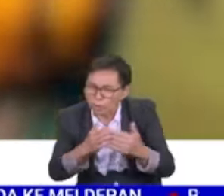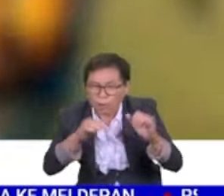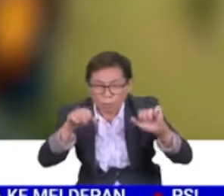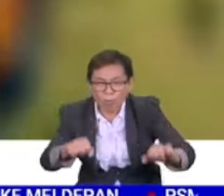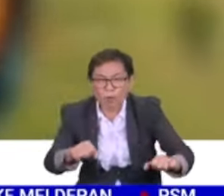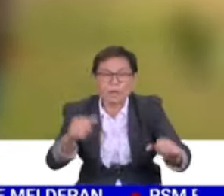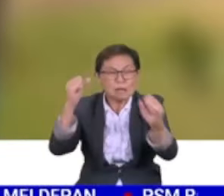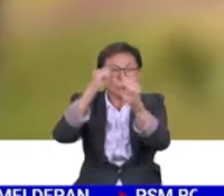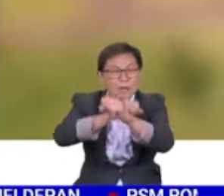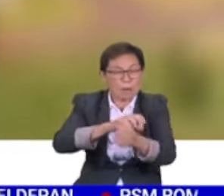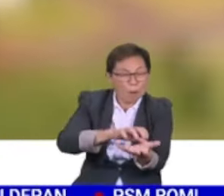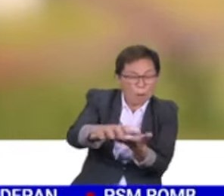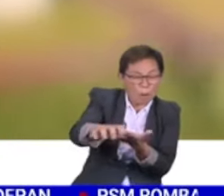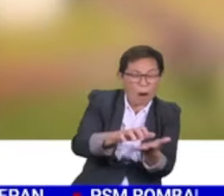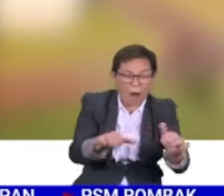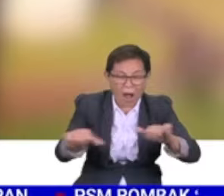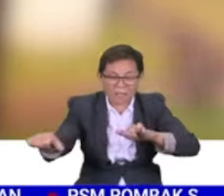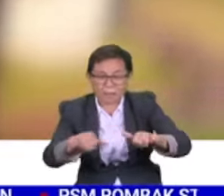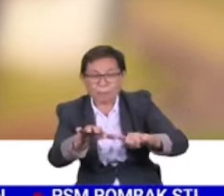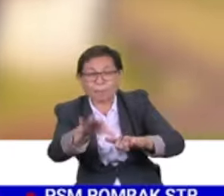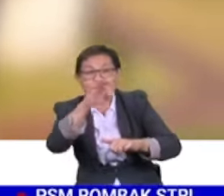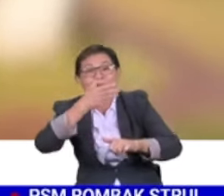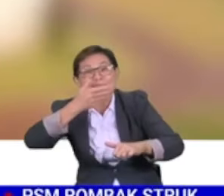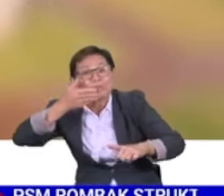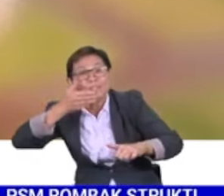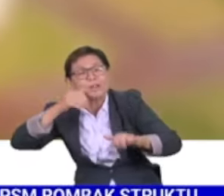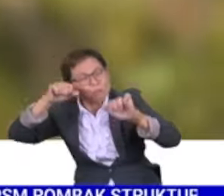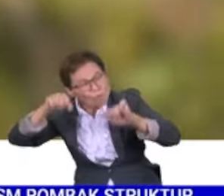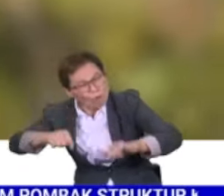belasak atau aktiviti yang menjadi pilihan anak-anak muda.